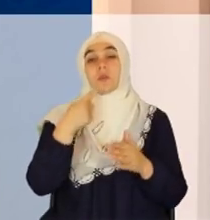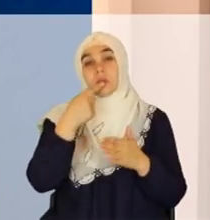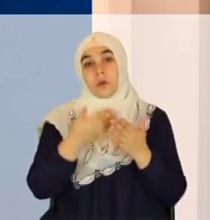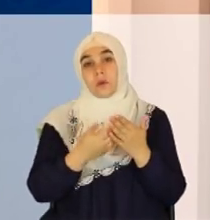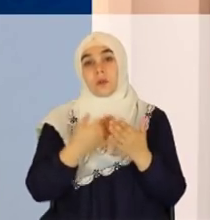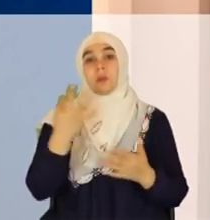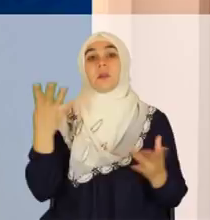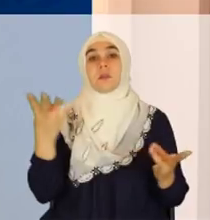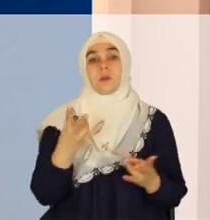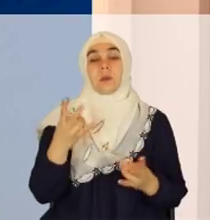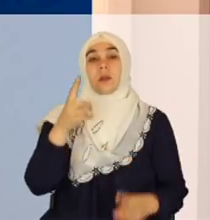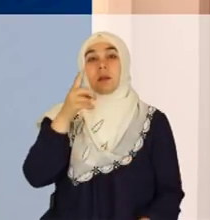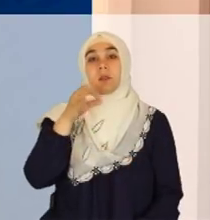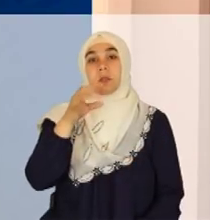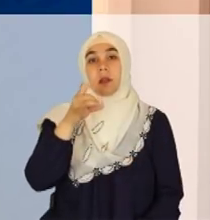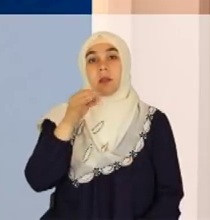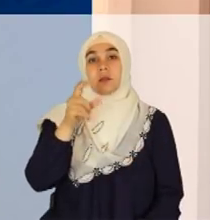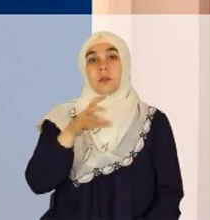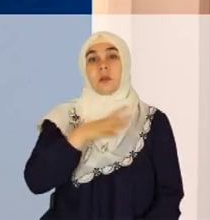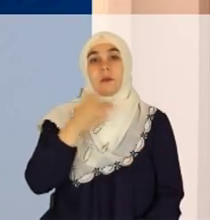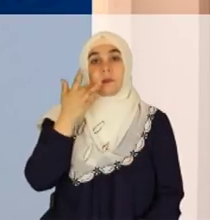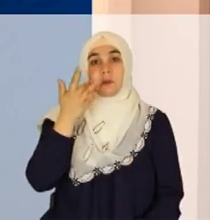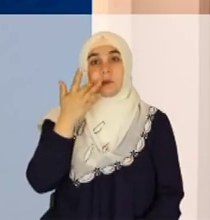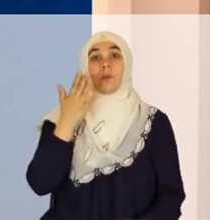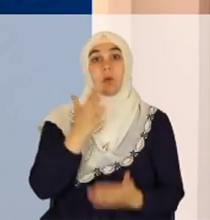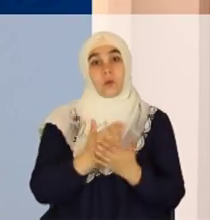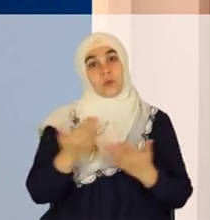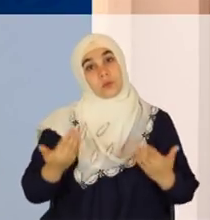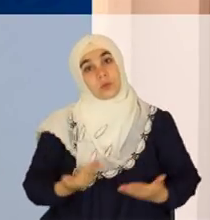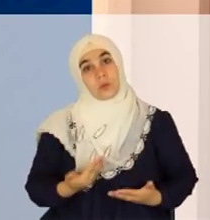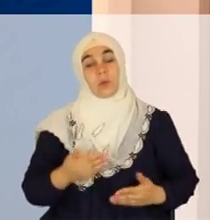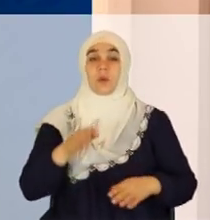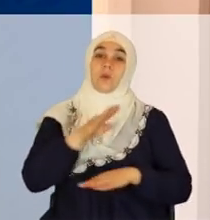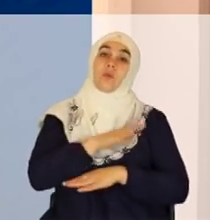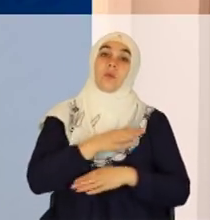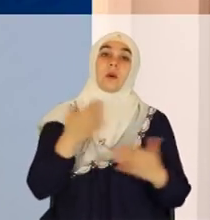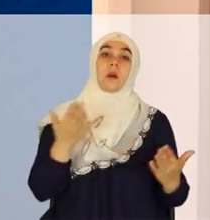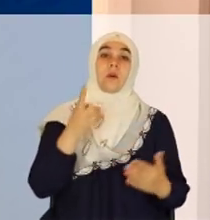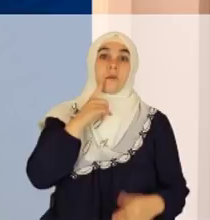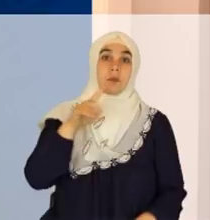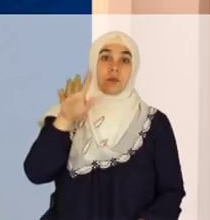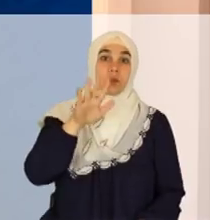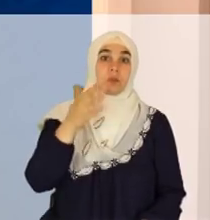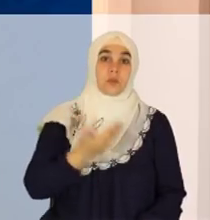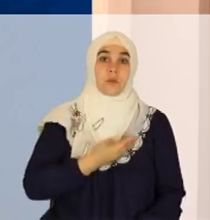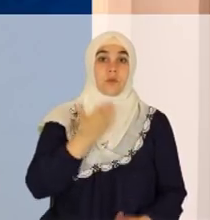sabab Xizr alayhissalom doimiy ravishda barhayot ekanlar.